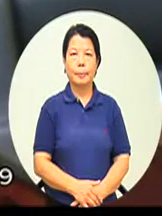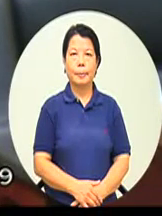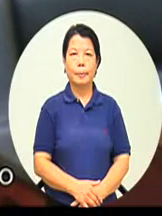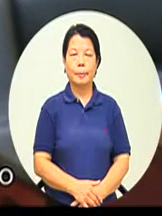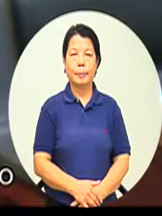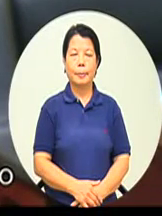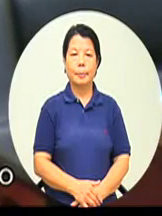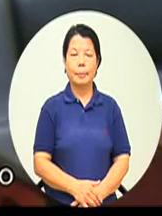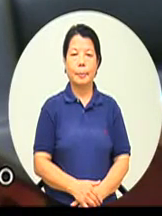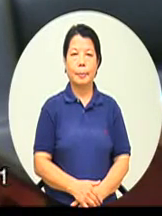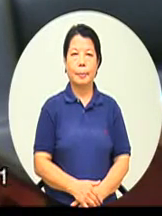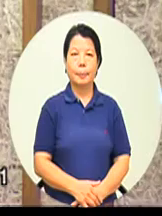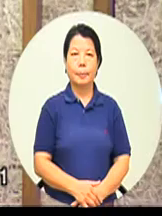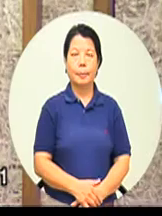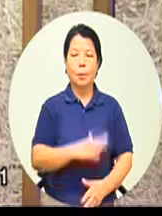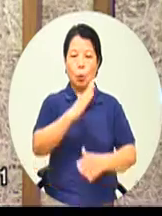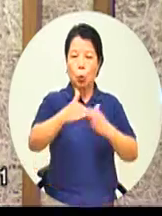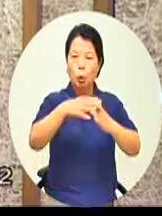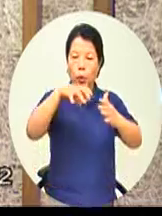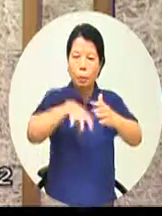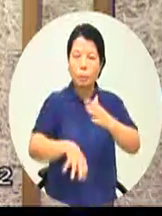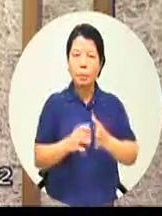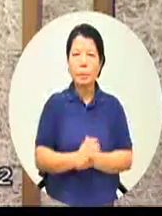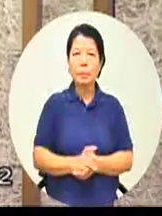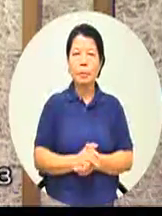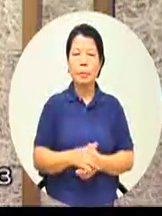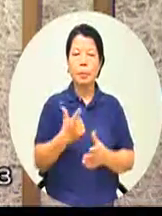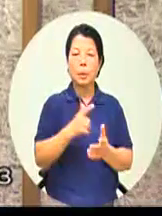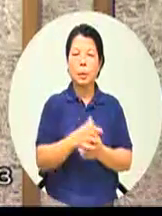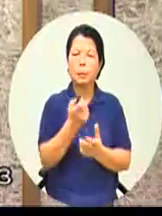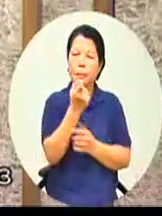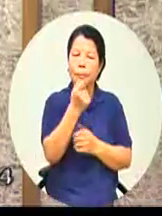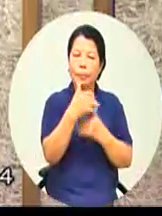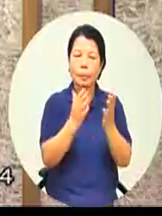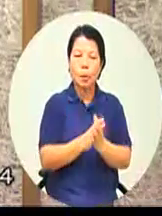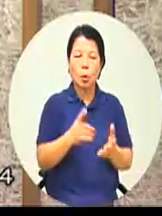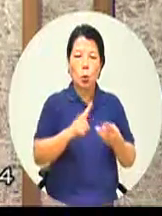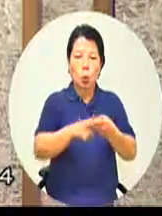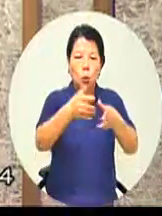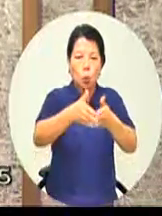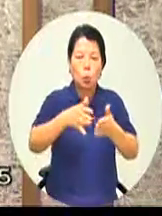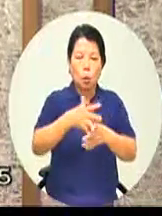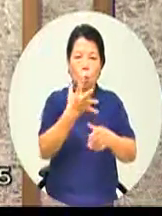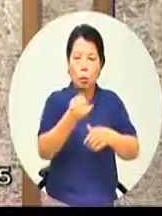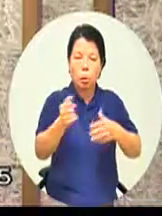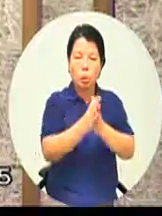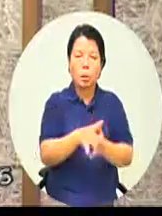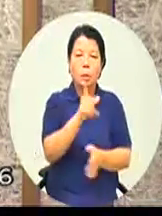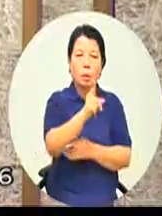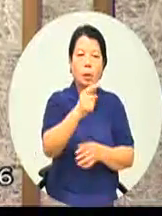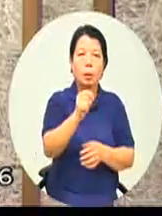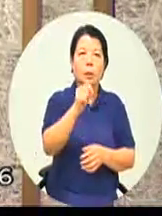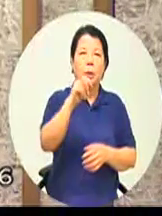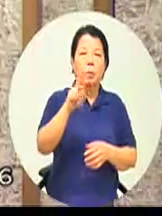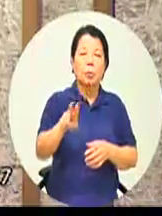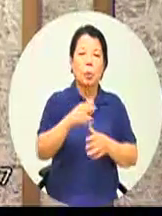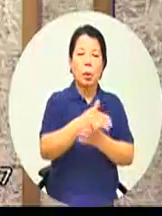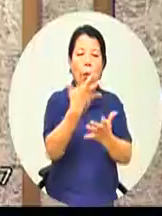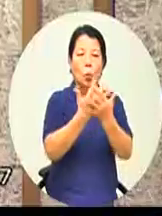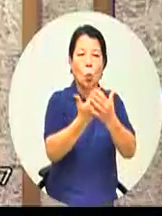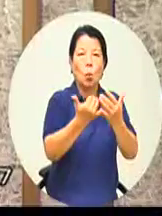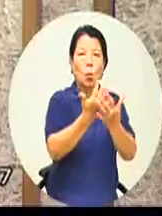其实校园里面，校园里面跟议员报告，校园里面很少。其实我们主要的数据是在 KTV、在网咖、在。